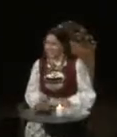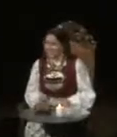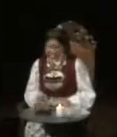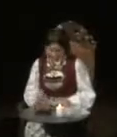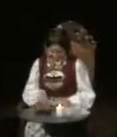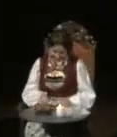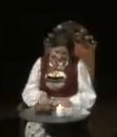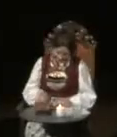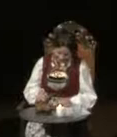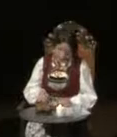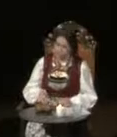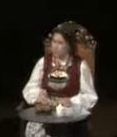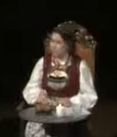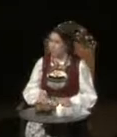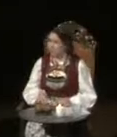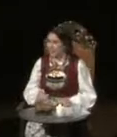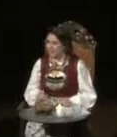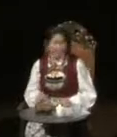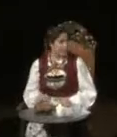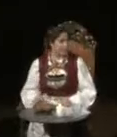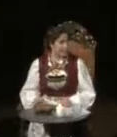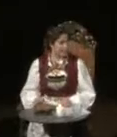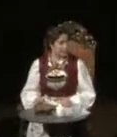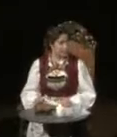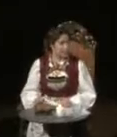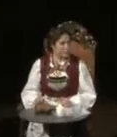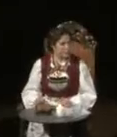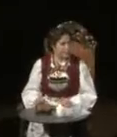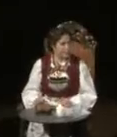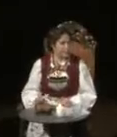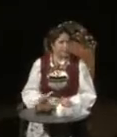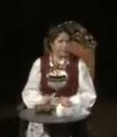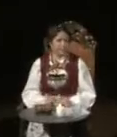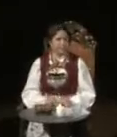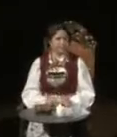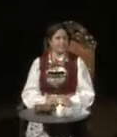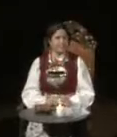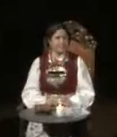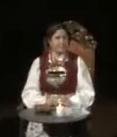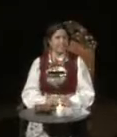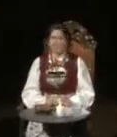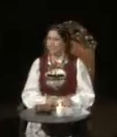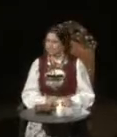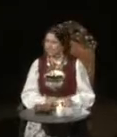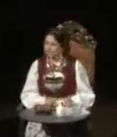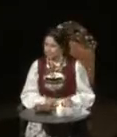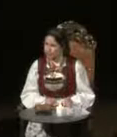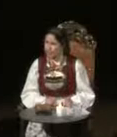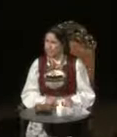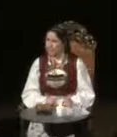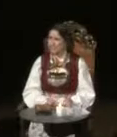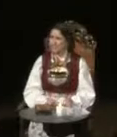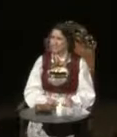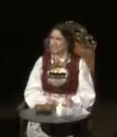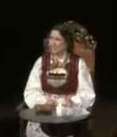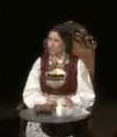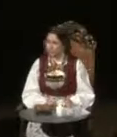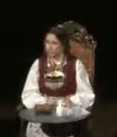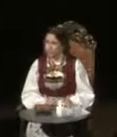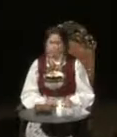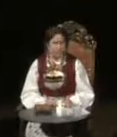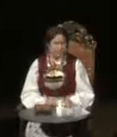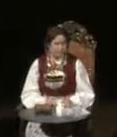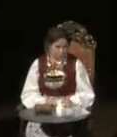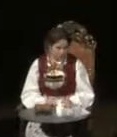Tusen takk til Knauskoret. Med dette så skal vi nå videre til kveldens andre helsing. Det er ikke rart at flere vil sende helsinger